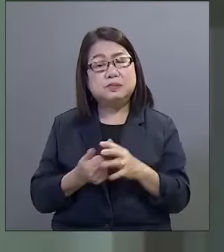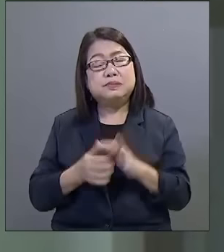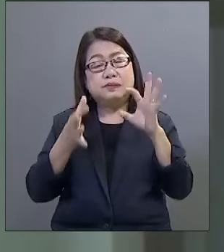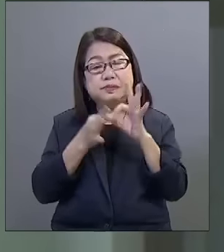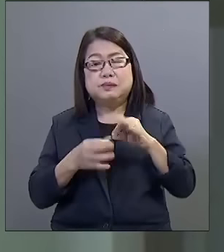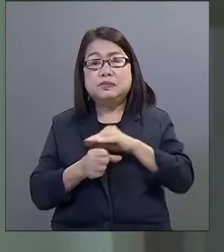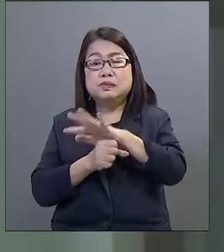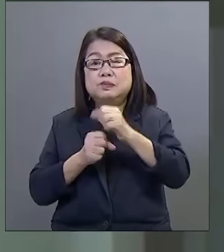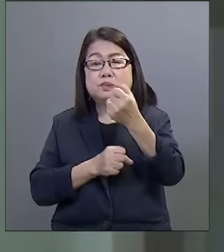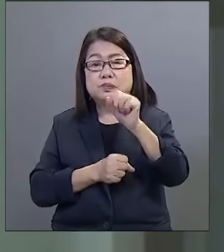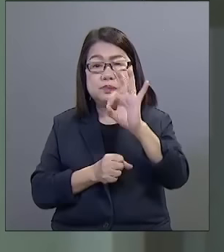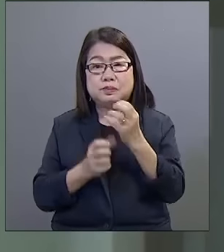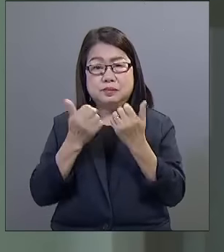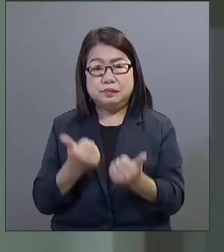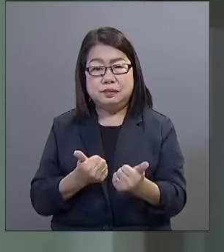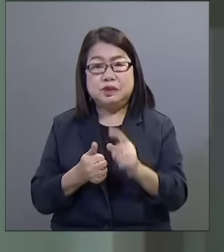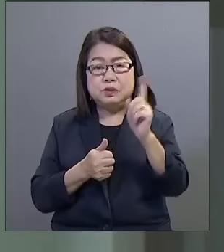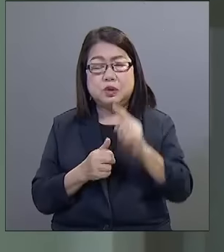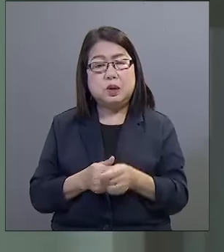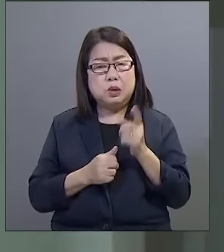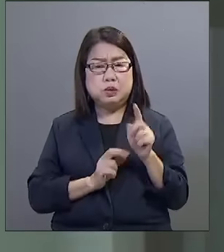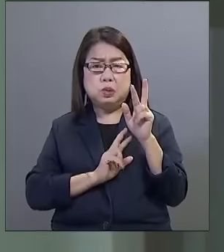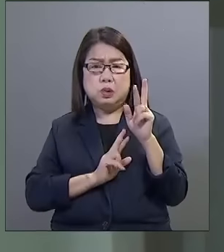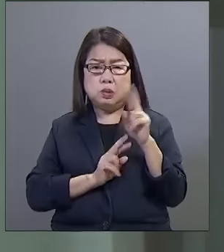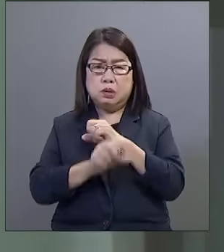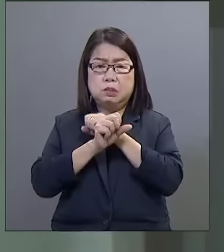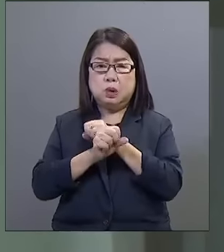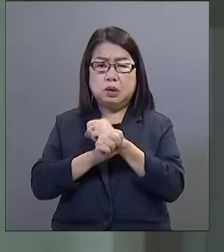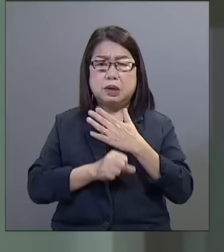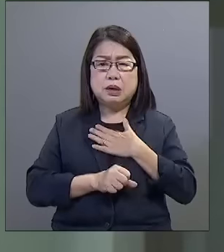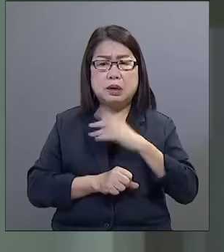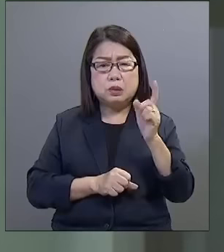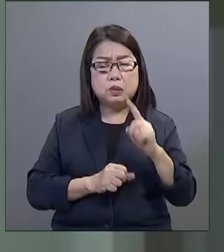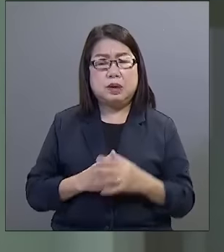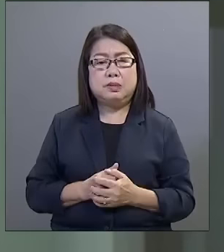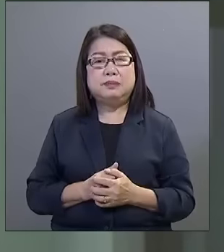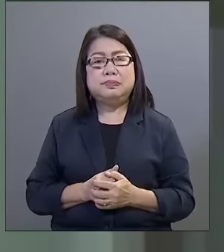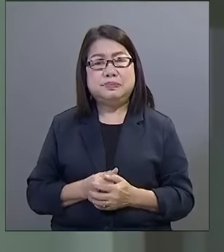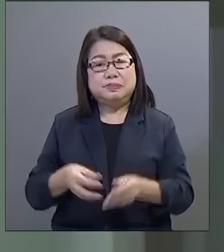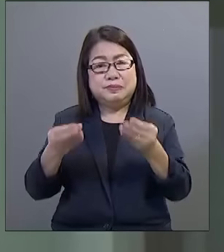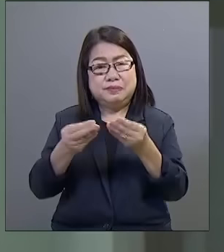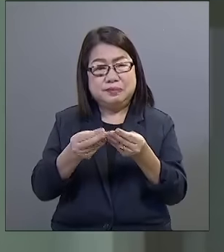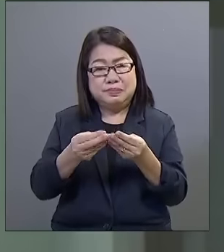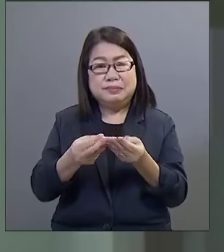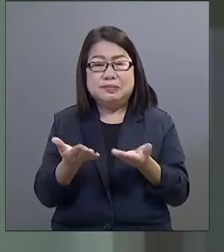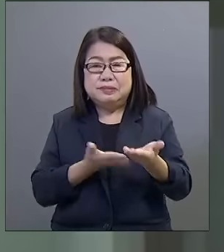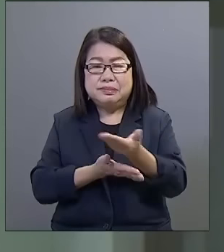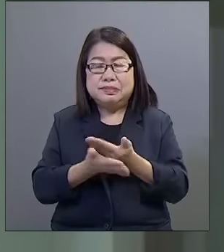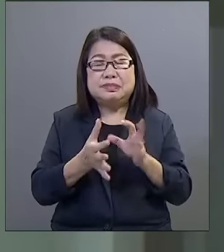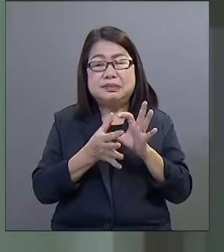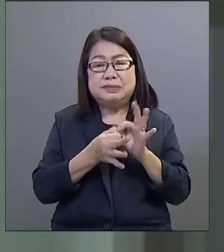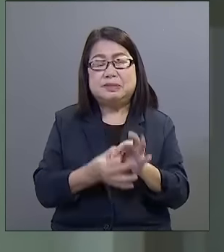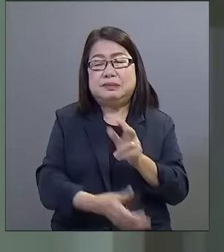ควิด19นั้นเป็นอย่างไรเราต้องระมัดระวังดูแลตัวเองกันอย่างไรบ้างนะคะร่วมพูดคุยกันวันนี้กับศาสตราจารย์เกียรติคุ